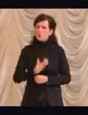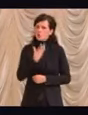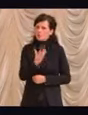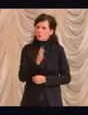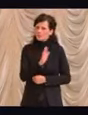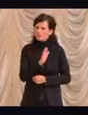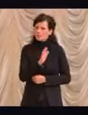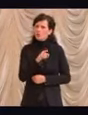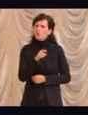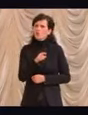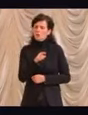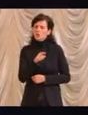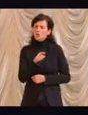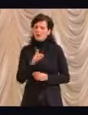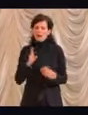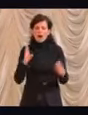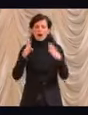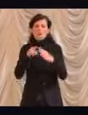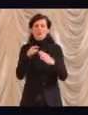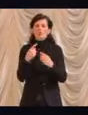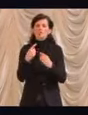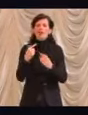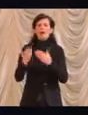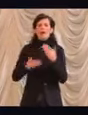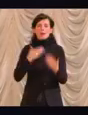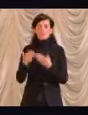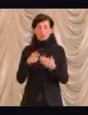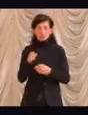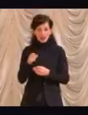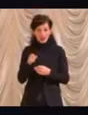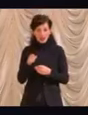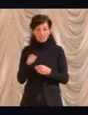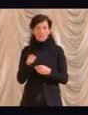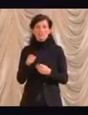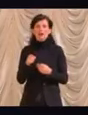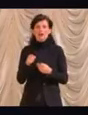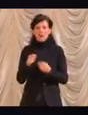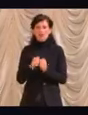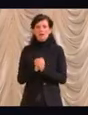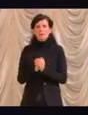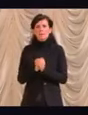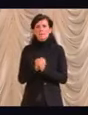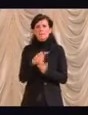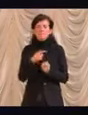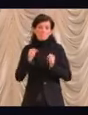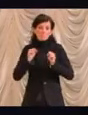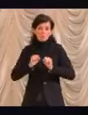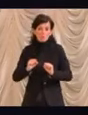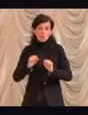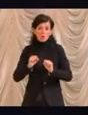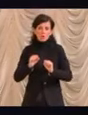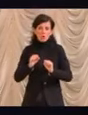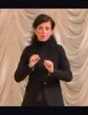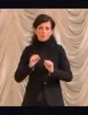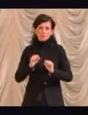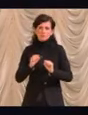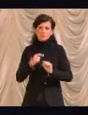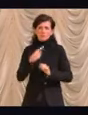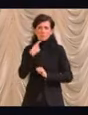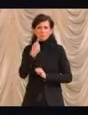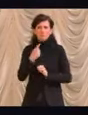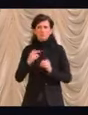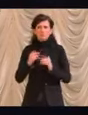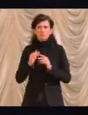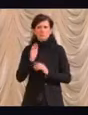progressività per far fronte all'emergenza. Si potrà parlare di fiscale diciamo, dettata dal virus. E poi volevo